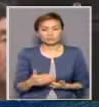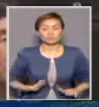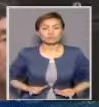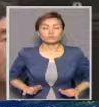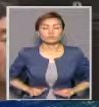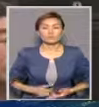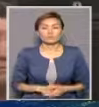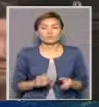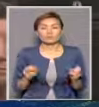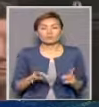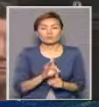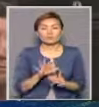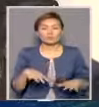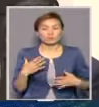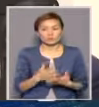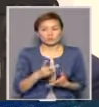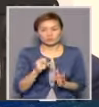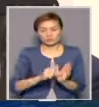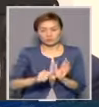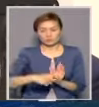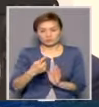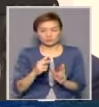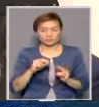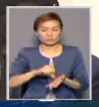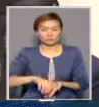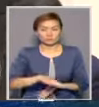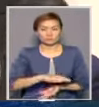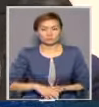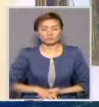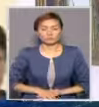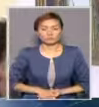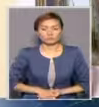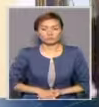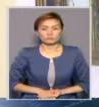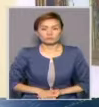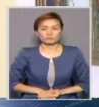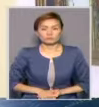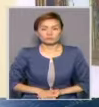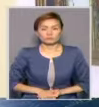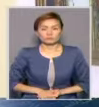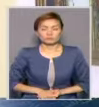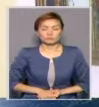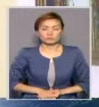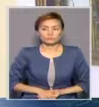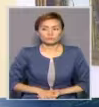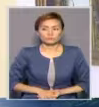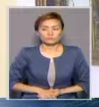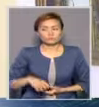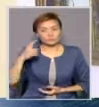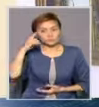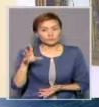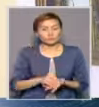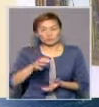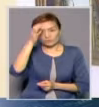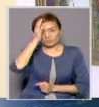для этой цели подготовлен 261 участок берем берут вас на думаю что в сферу